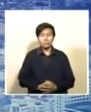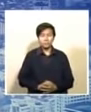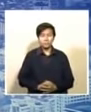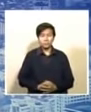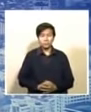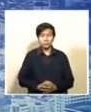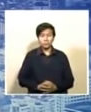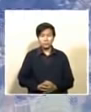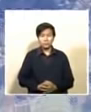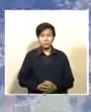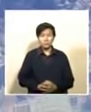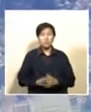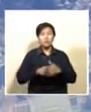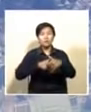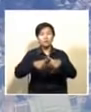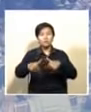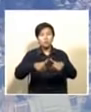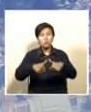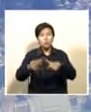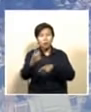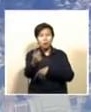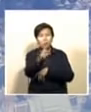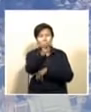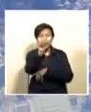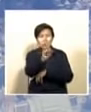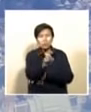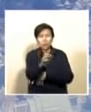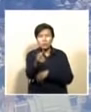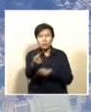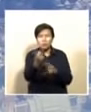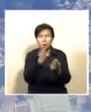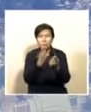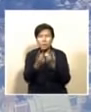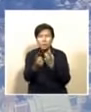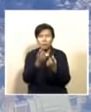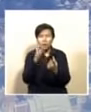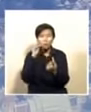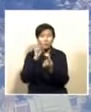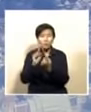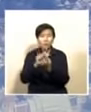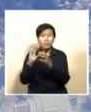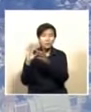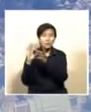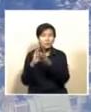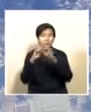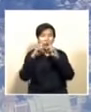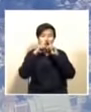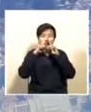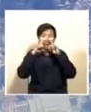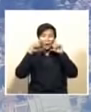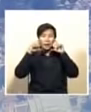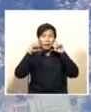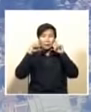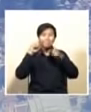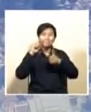เกิดเหตุการณ์นี้ขึ้นมาใหม่ๆในช่วงนั้นก็คือว่าเรื่องหน้ากากอนามัยเนี่ยก็เป็นเรื่องที่เราให้ความสำคั